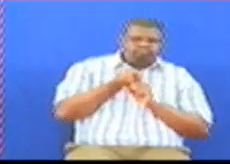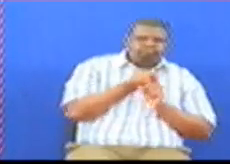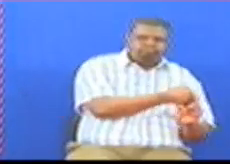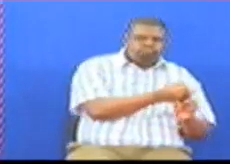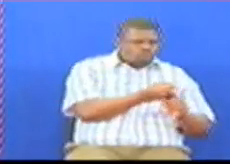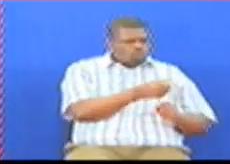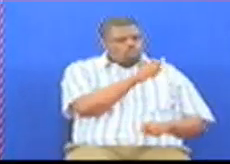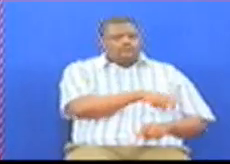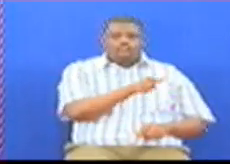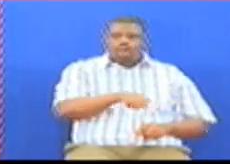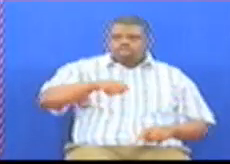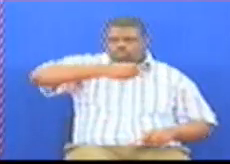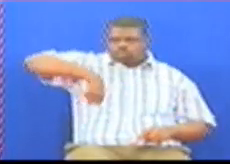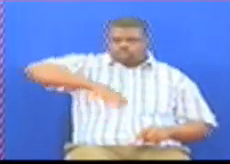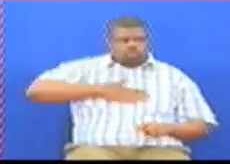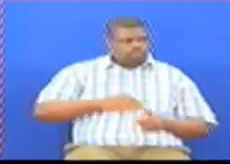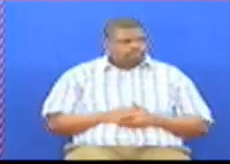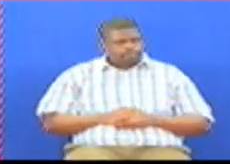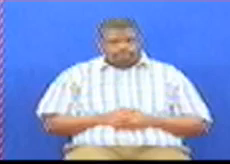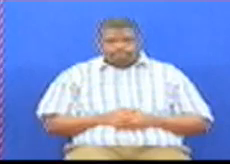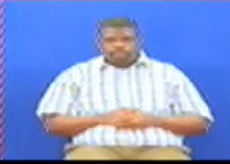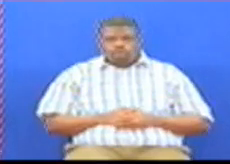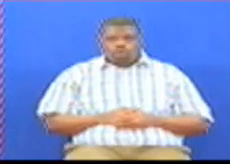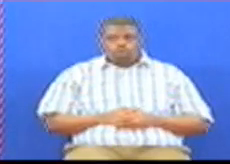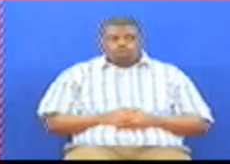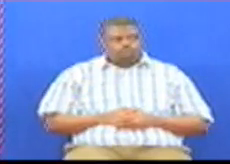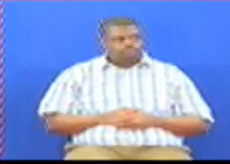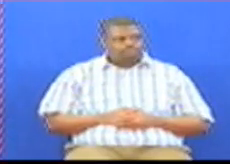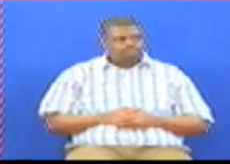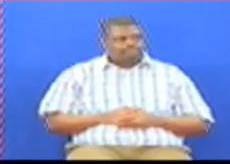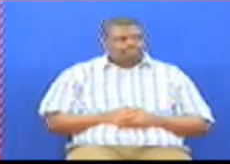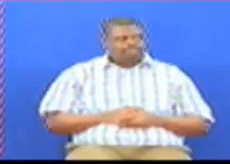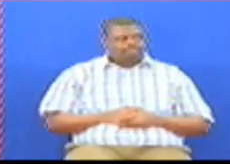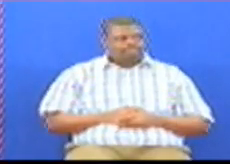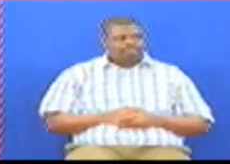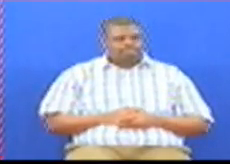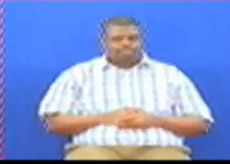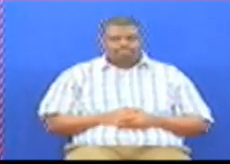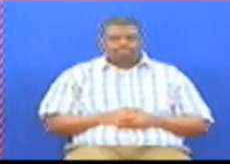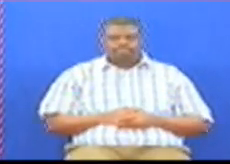yetu. Mheshimiwa, kabla sijaongea neno la shukurani na pongezi